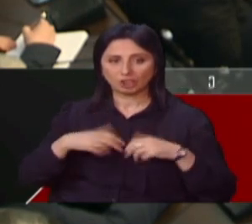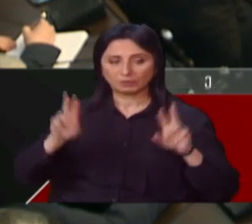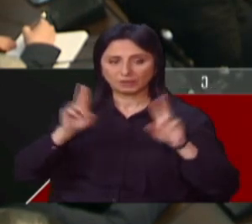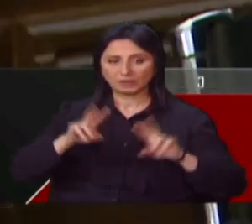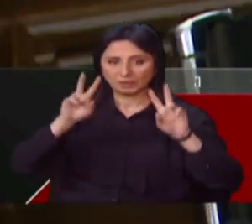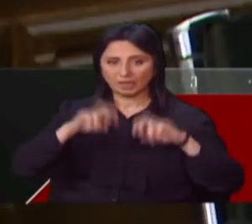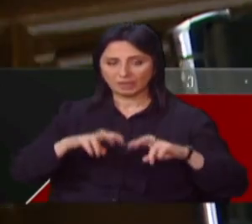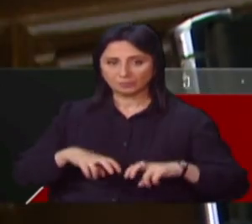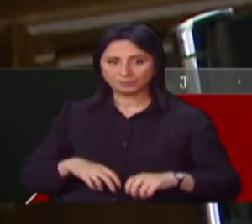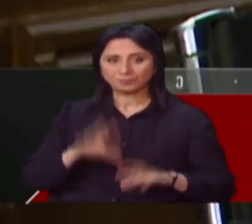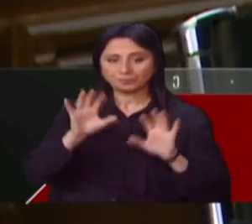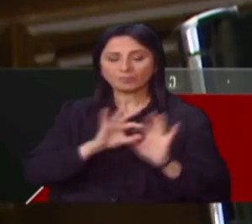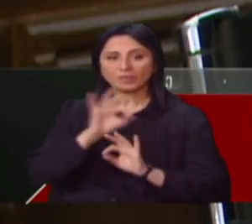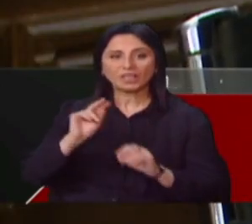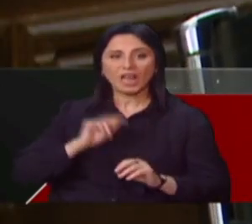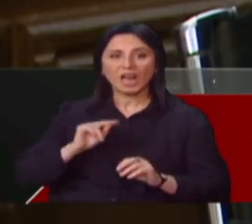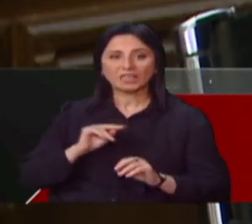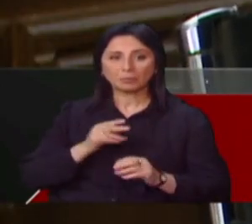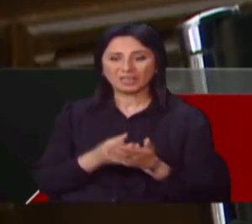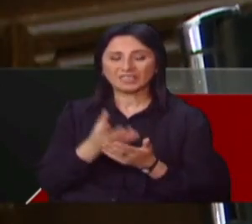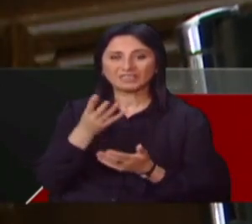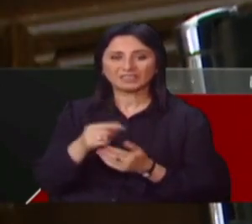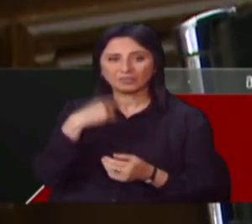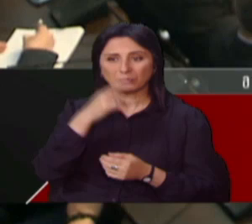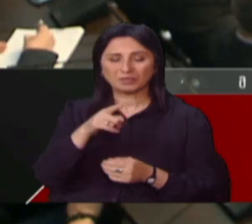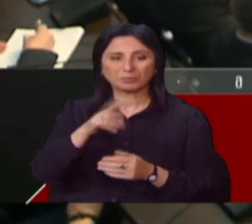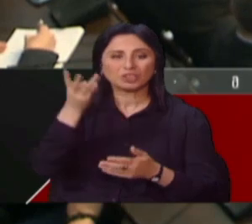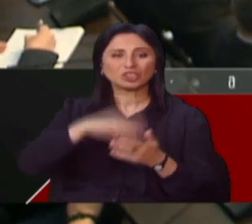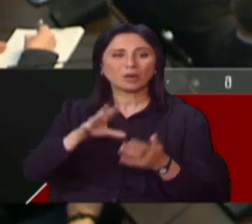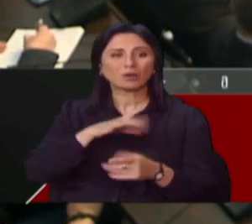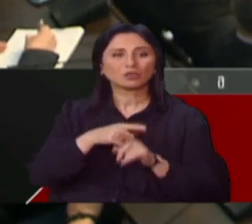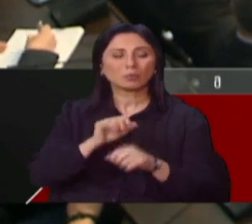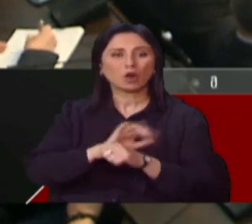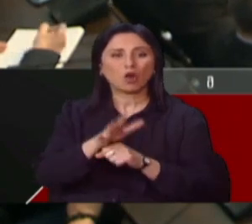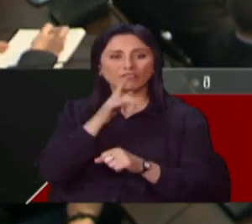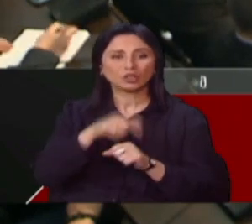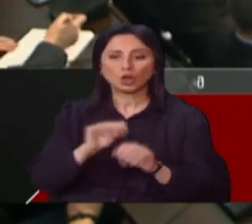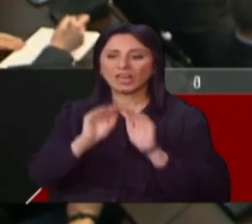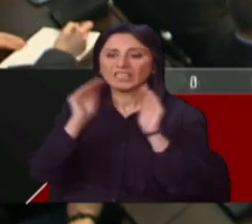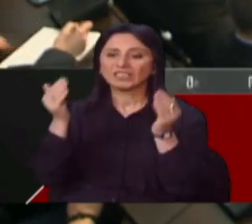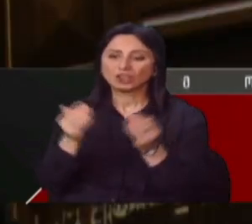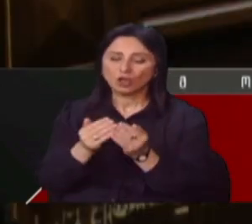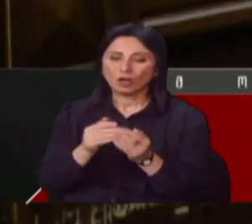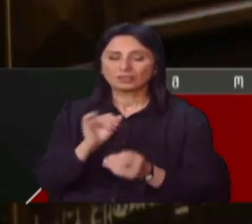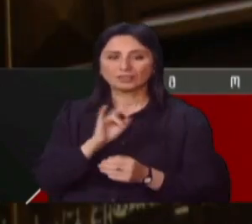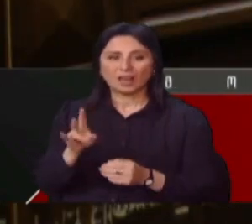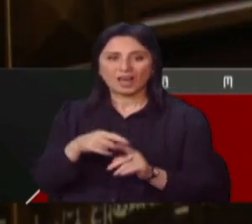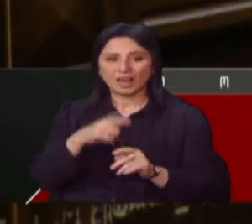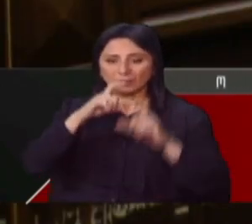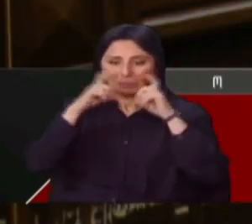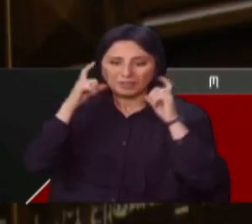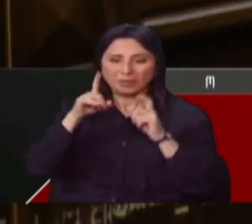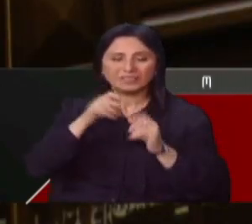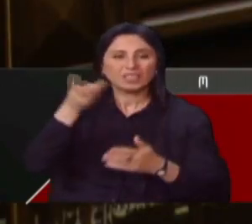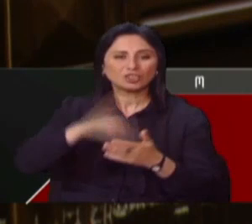წესით განიხილავენ. კანონპროექტი ადმინისტრაციული სახელისგან იმ პირთა გათავისუფლებას ითვალისწინებს, რომლებიც იზოლაციისა ან პირბადის